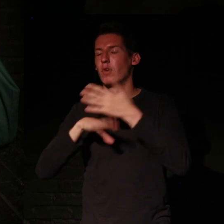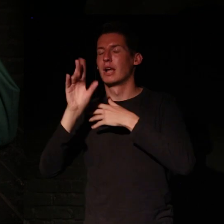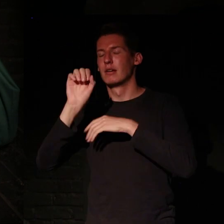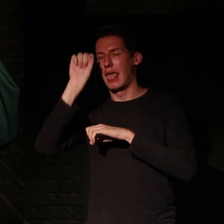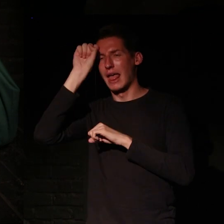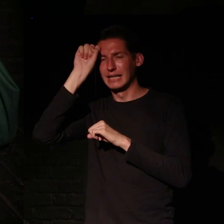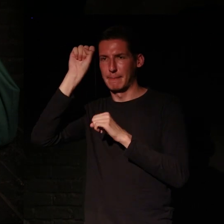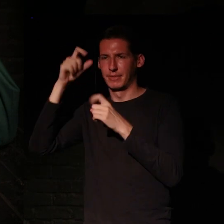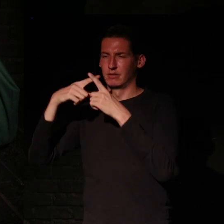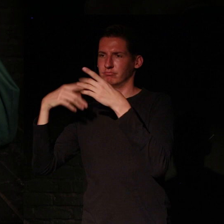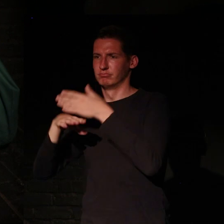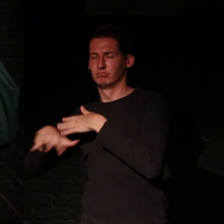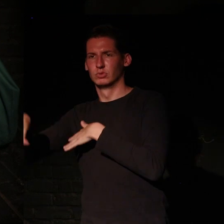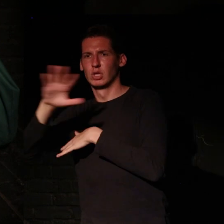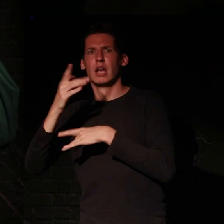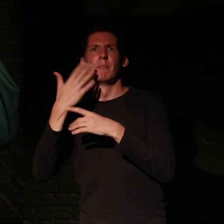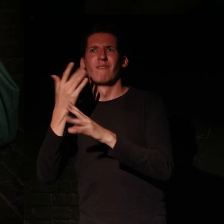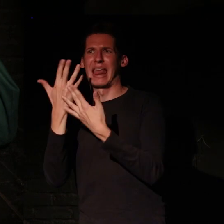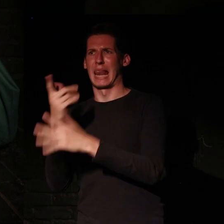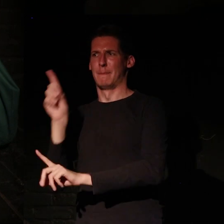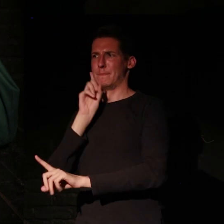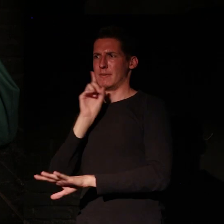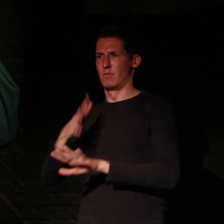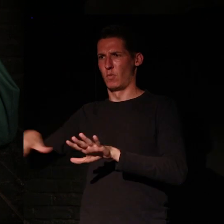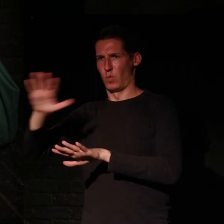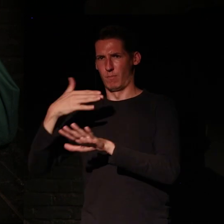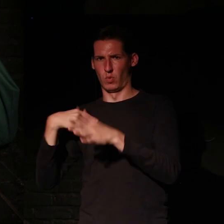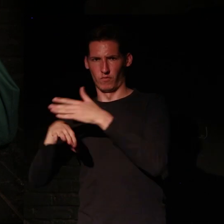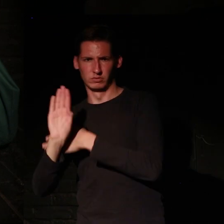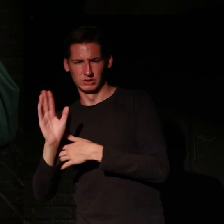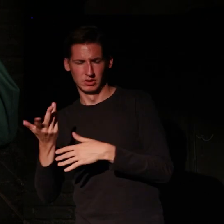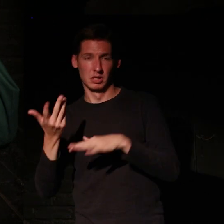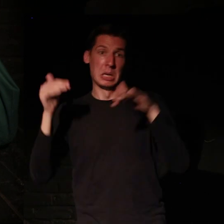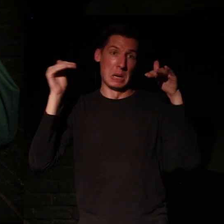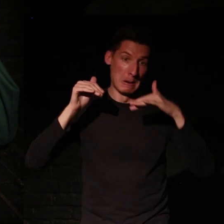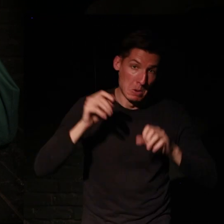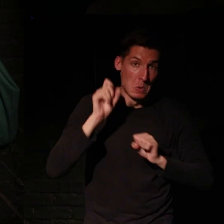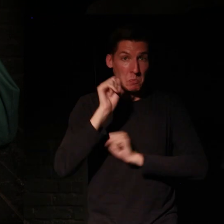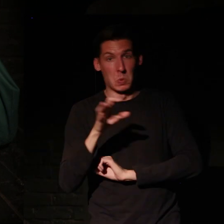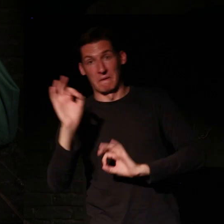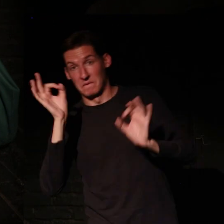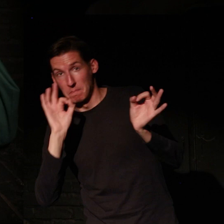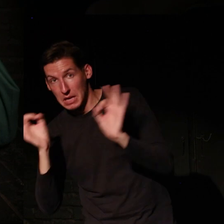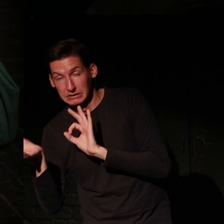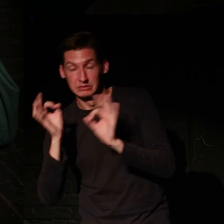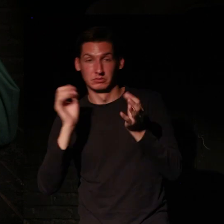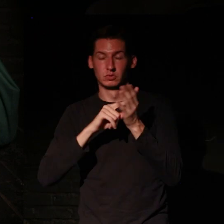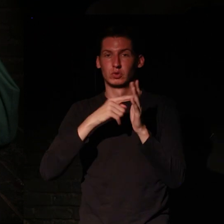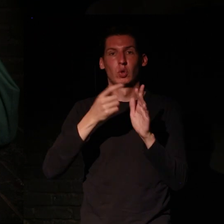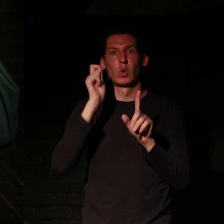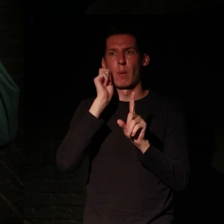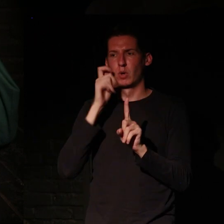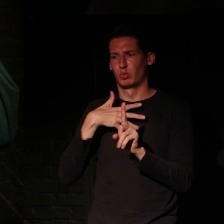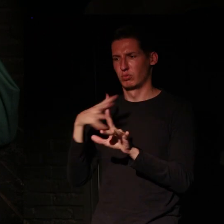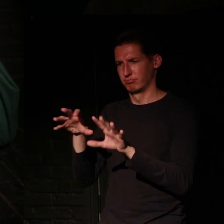to też mamy podane, ile mężczyzn wyszło. Oczywiście może być tak, że tak. Kobiety odczują